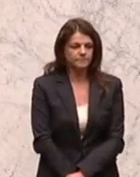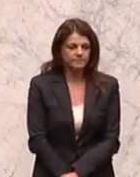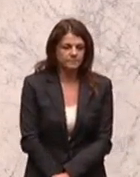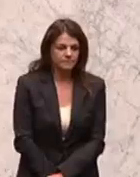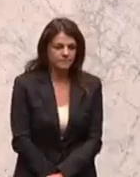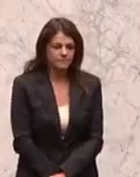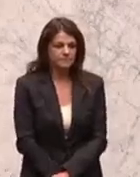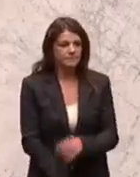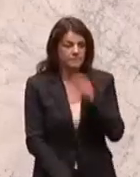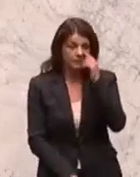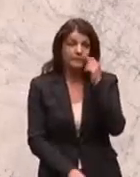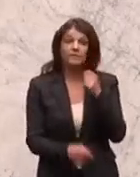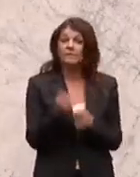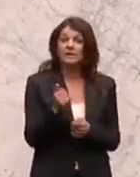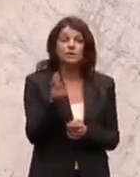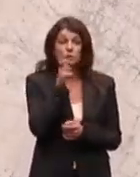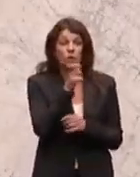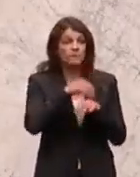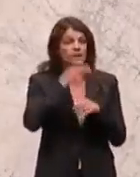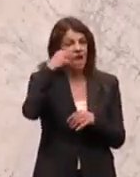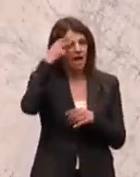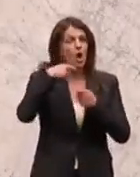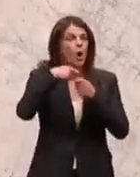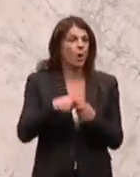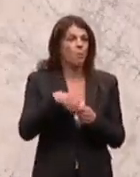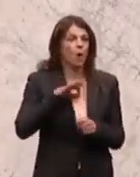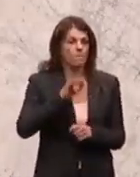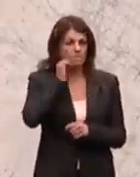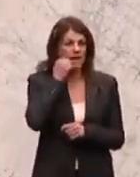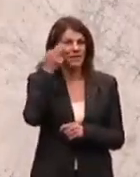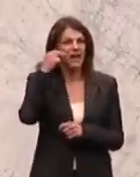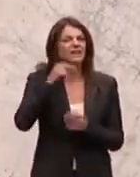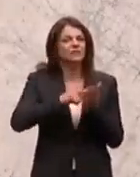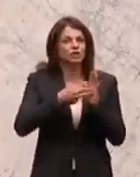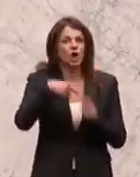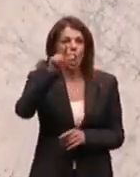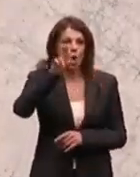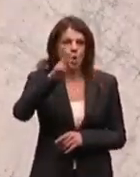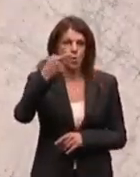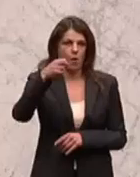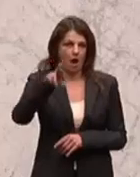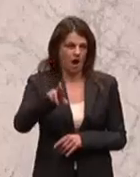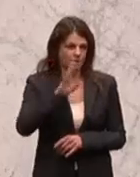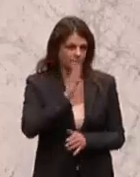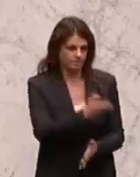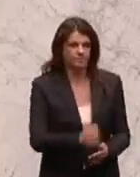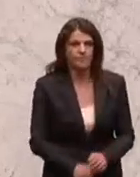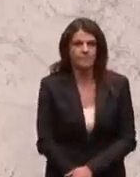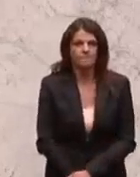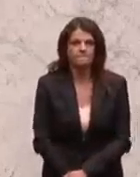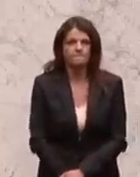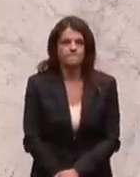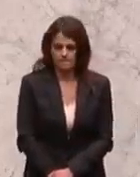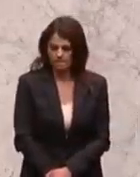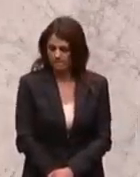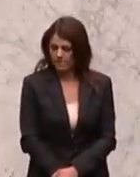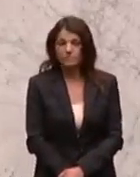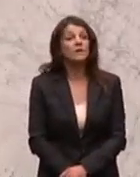neuen Team jetzt für echte Strukturreformen mit der ÖVP zu haben ist. Uns geht es um